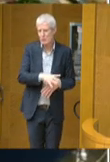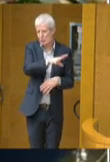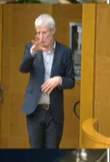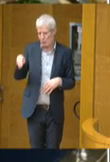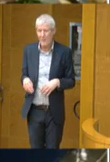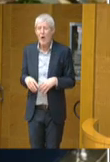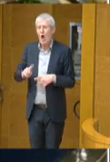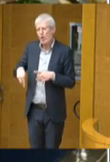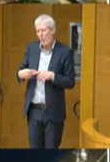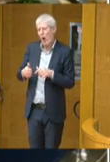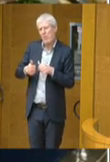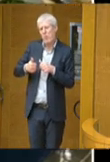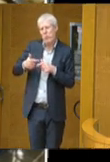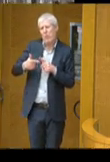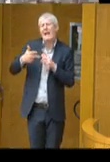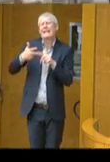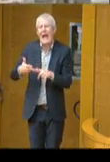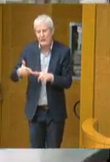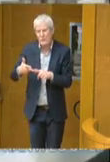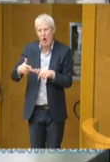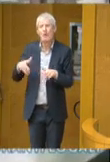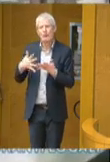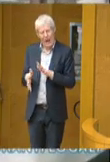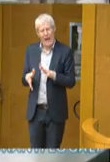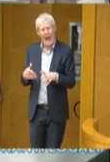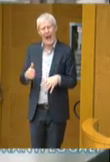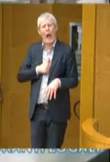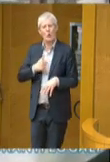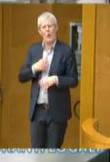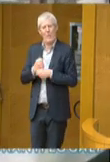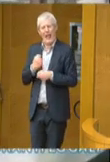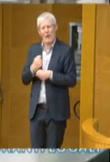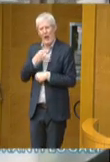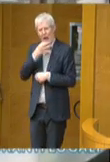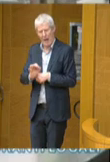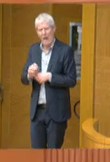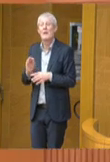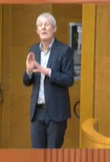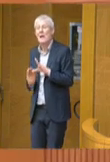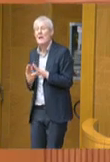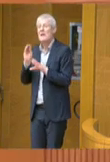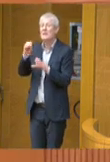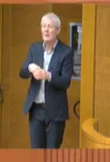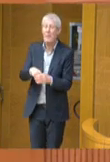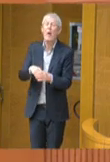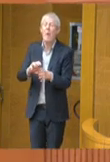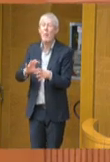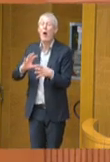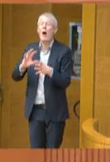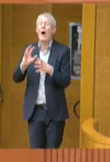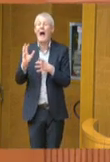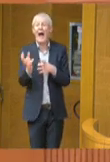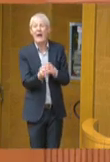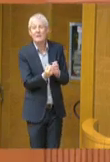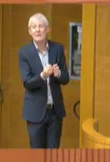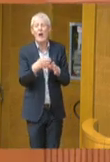dalle classi terze, quando i ragazzi avranno acquisito anche un'autonomia lavorativa, verranno inseriti nelle articolazioni di